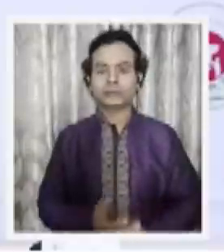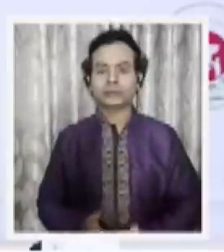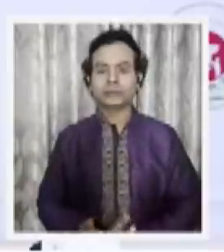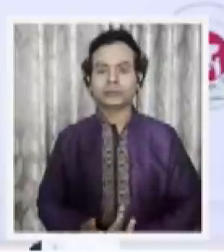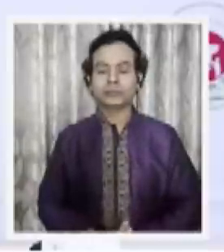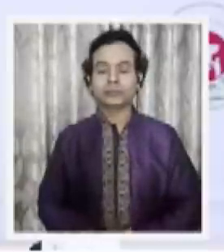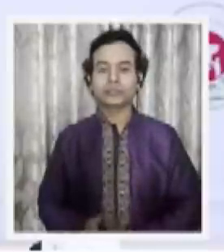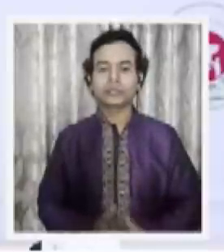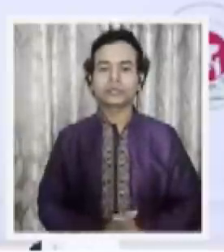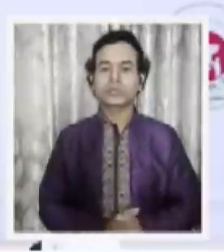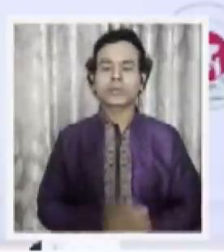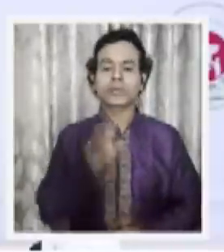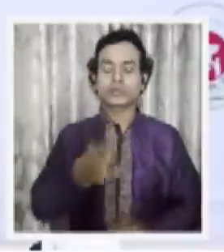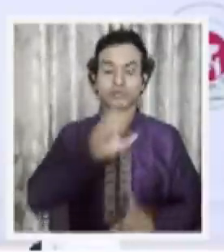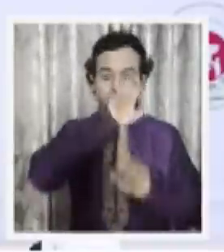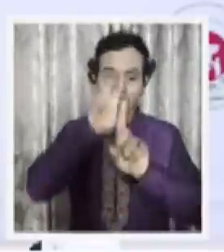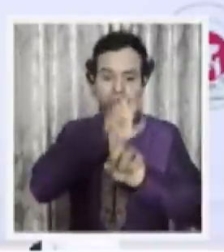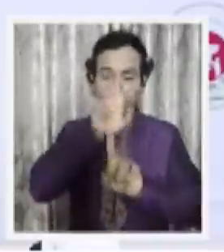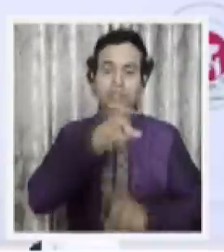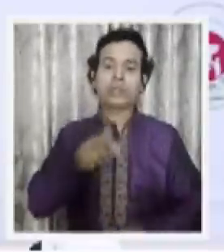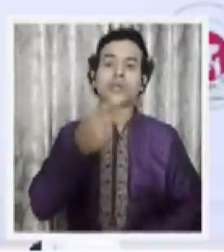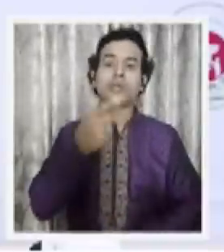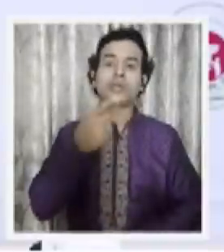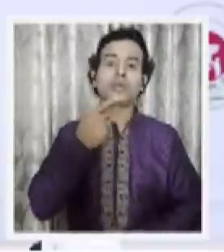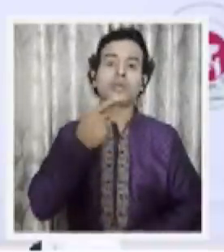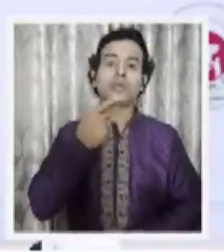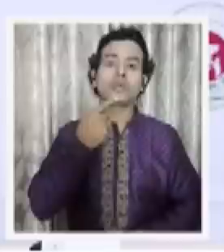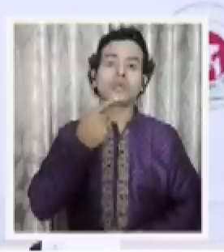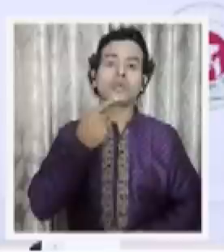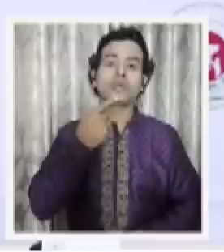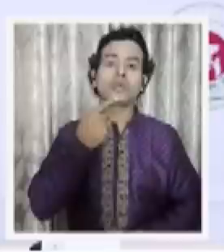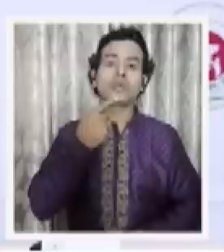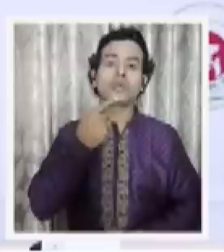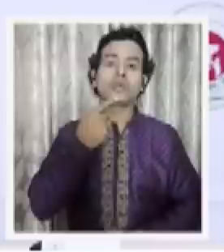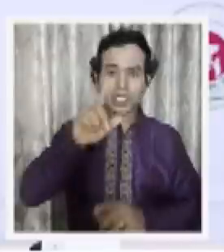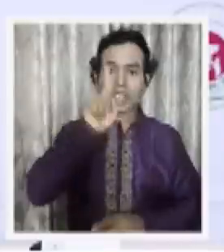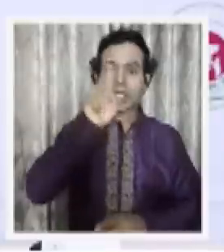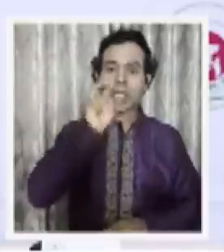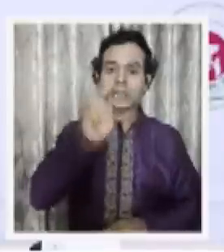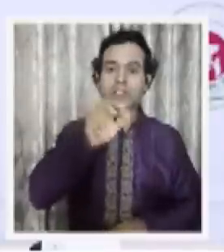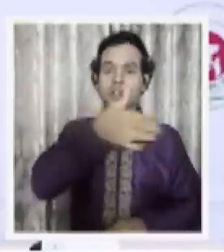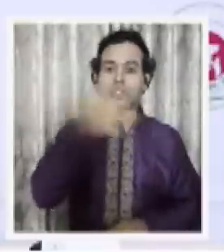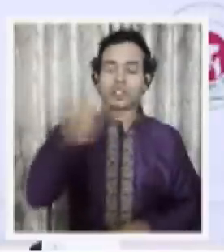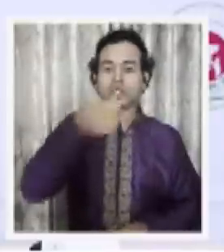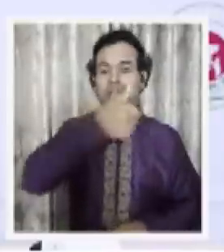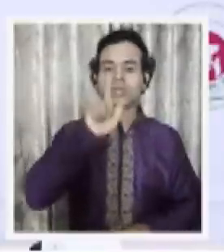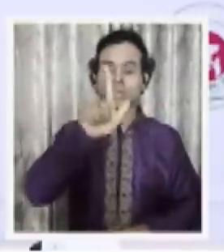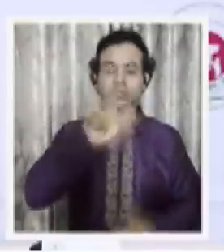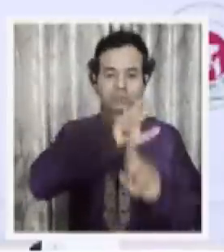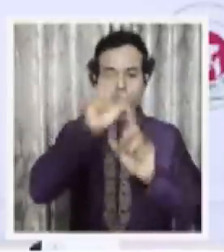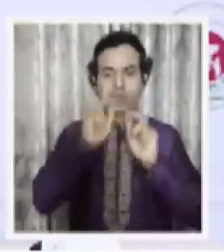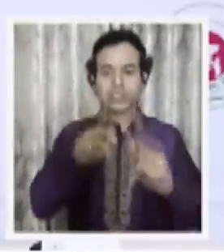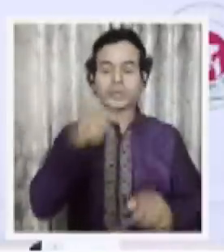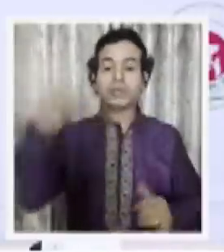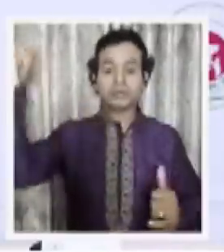স্ক্রিনিং কার্যক্রম, মোট 24 ঘন্টায় 1,667 জনকে স্ক্রিনিং করা হয়েছে, এর মধ্যে 3টি আন্তর্জাতিক